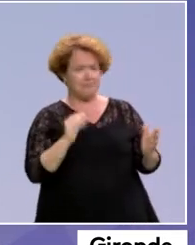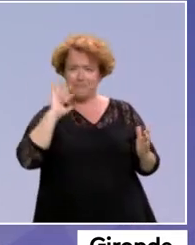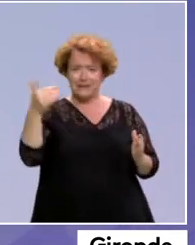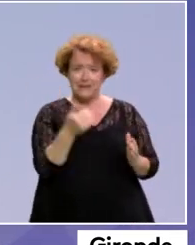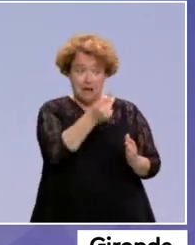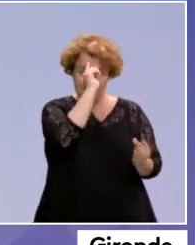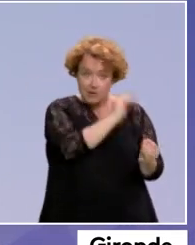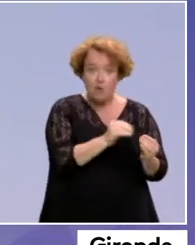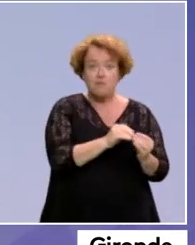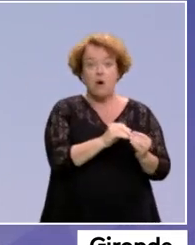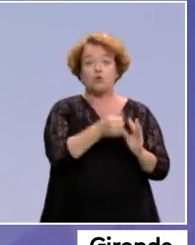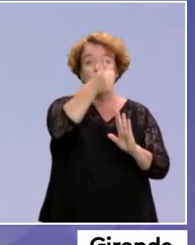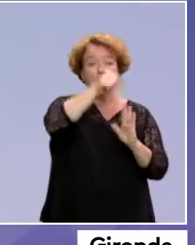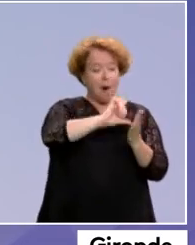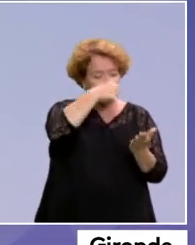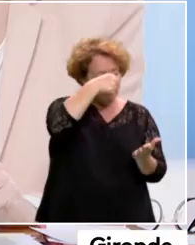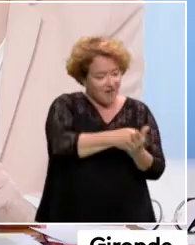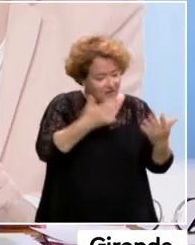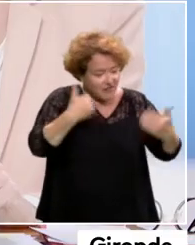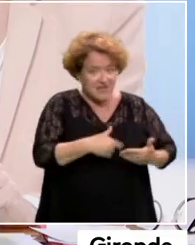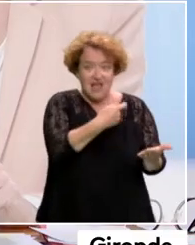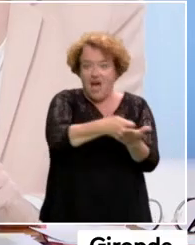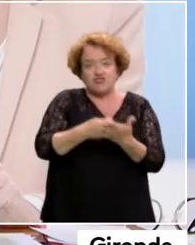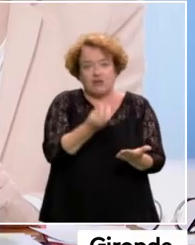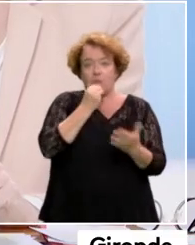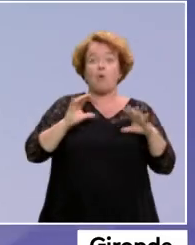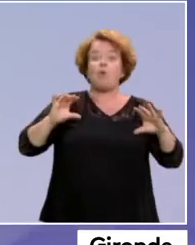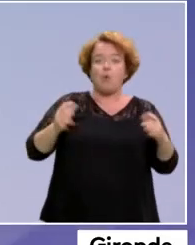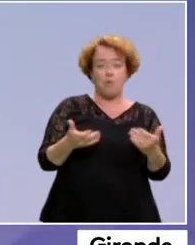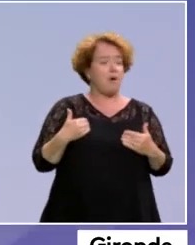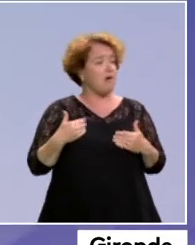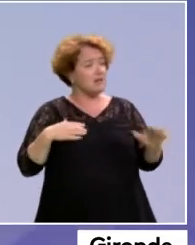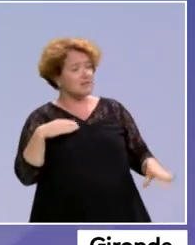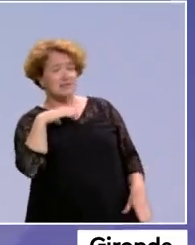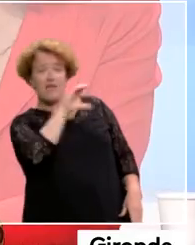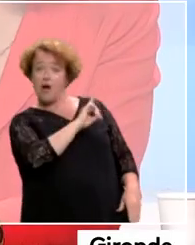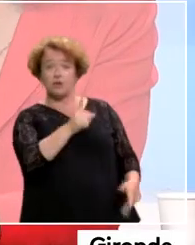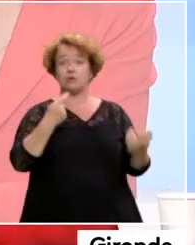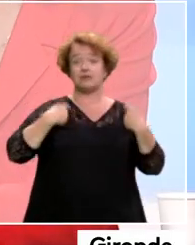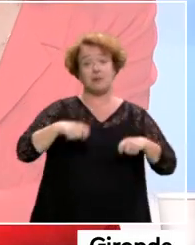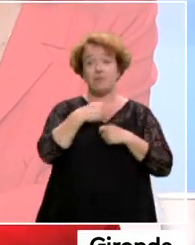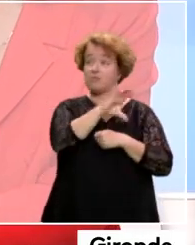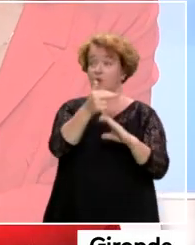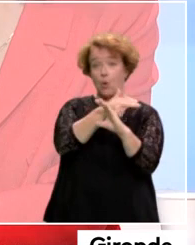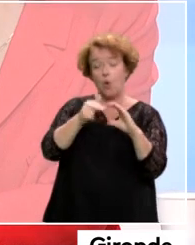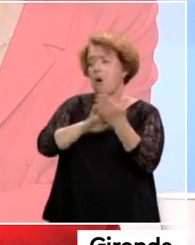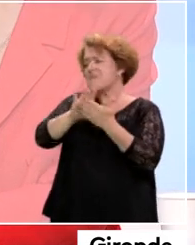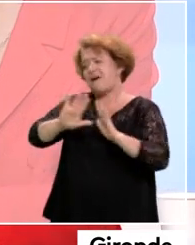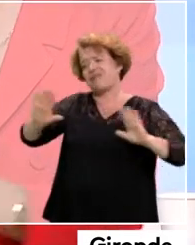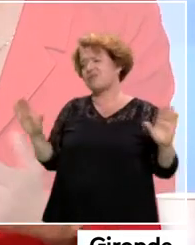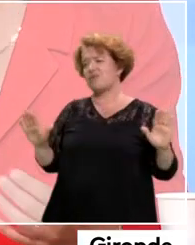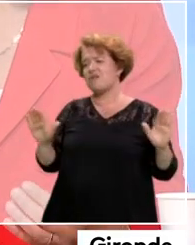vont manger à la fin du mois donc ça je dis une voiture électrique excuse-moi ils ont un peu rien à faire mais oui mais écoutez ma question là elle n'est pas je suis